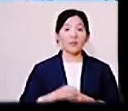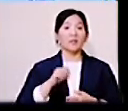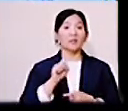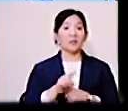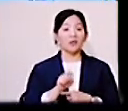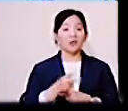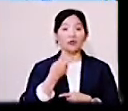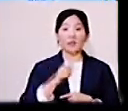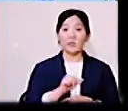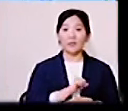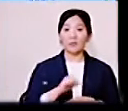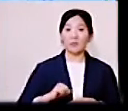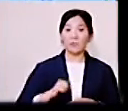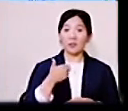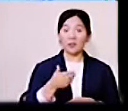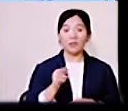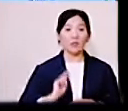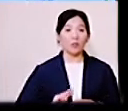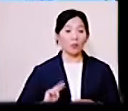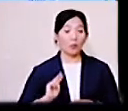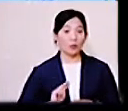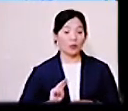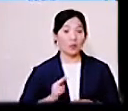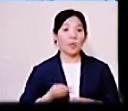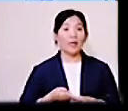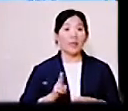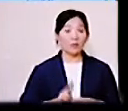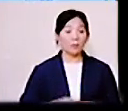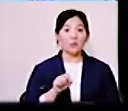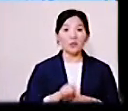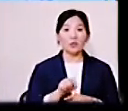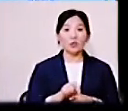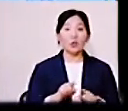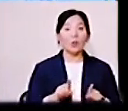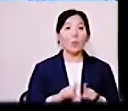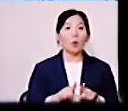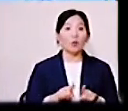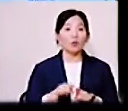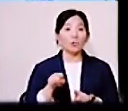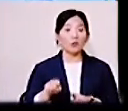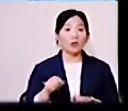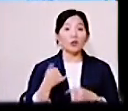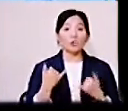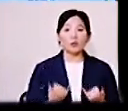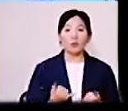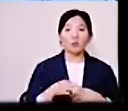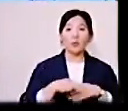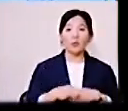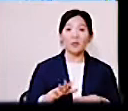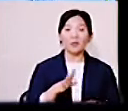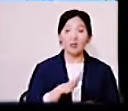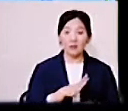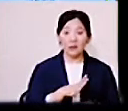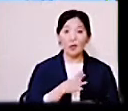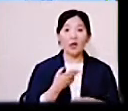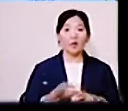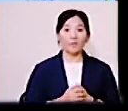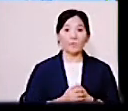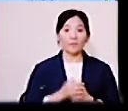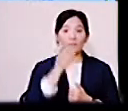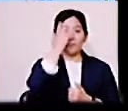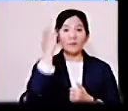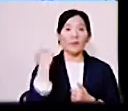Задача для самостоятельной работы. Эти задачи похожи на те, которые мы сегодня проходили. Решите